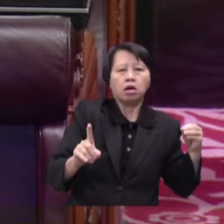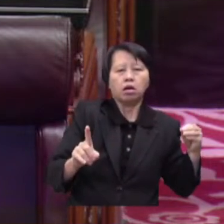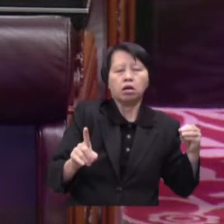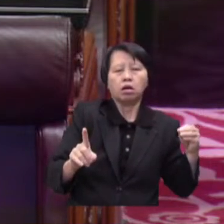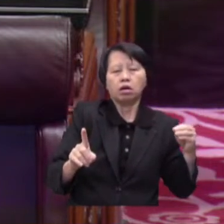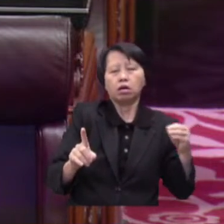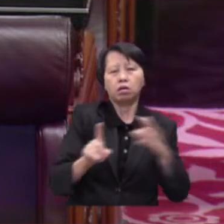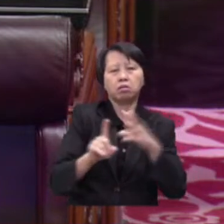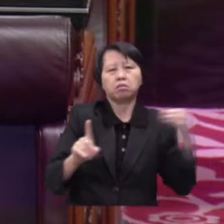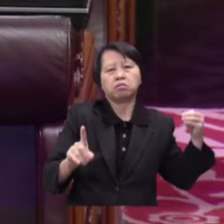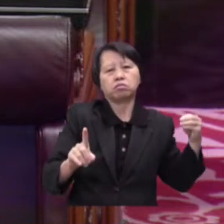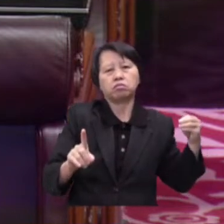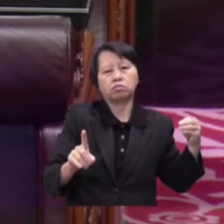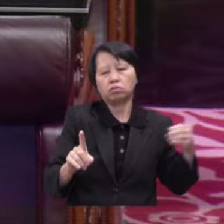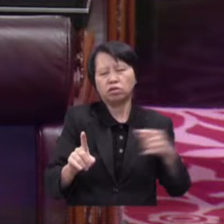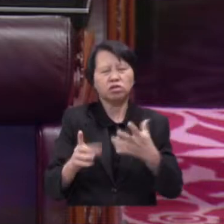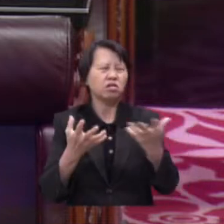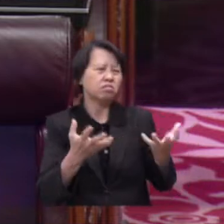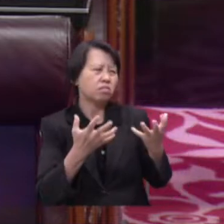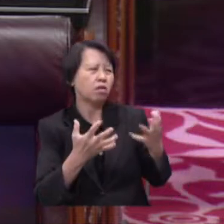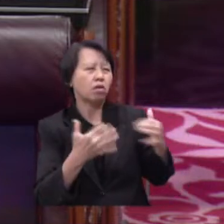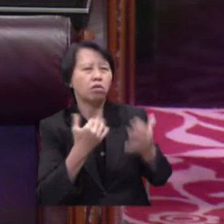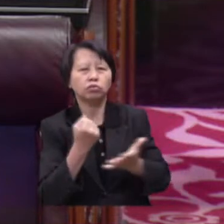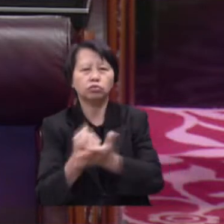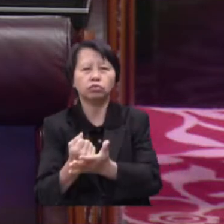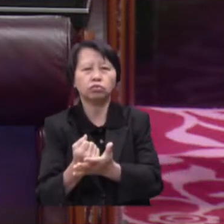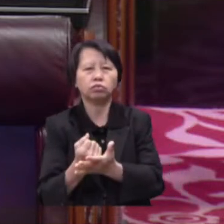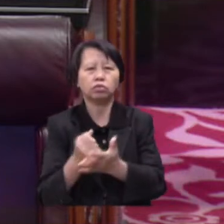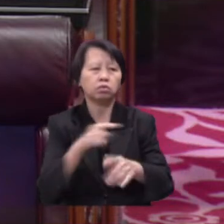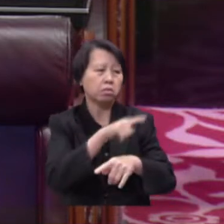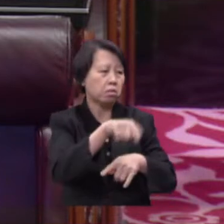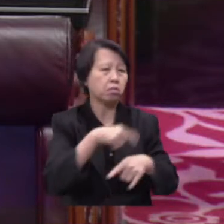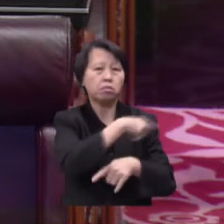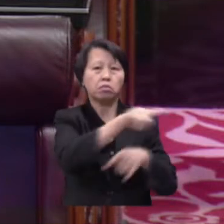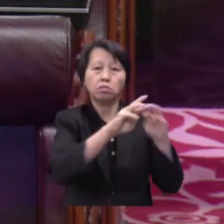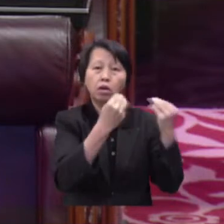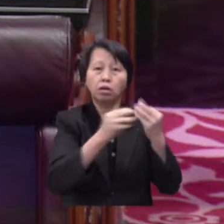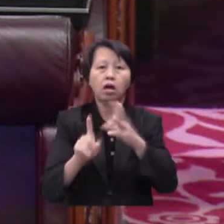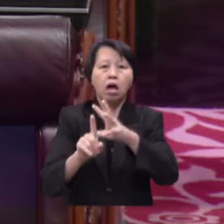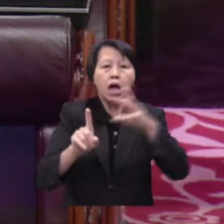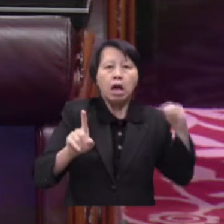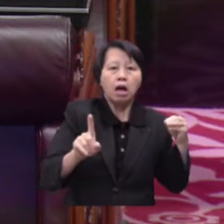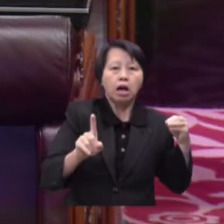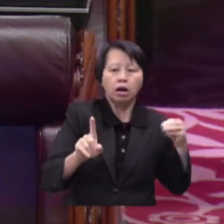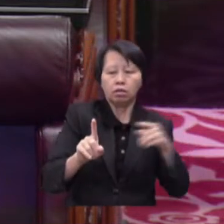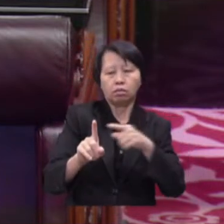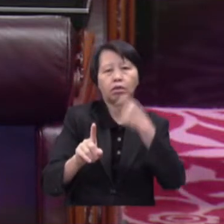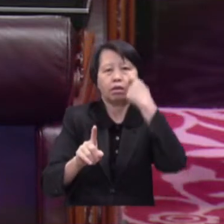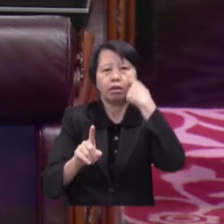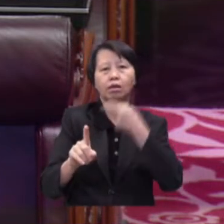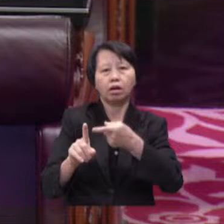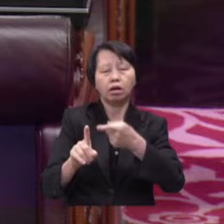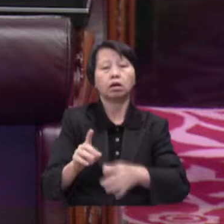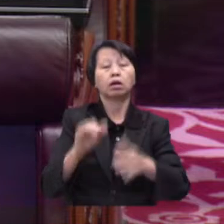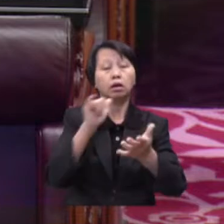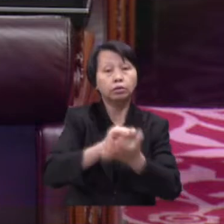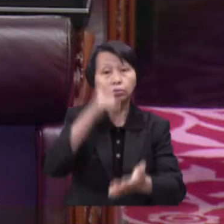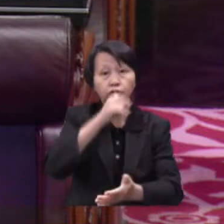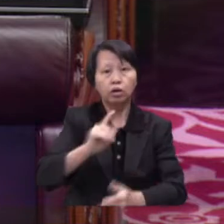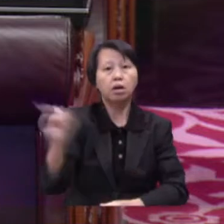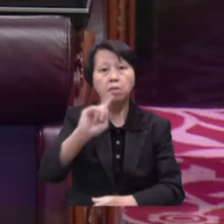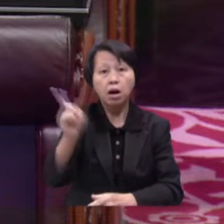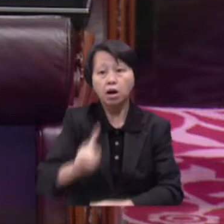yang memerlu perhatian dalam aspek perawatan dan bimbingan Oleh sebab itu mana-mana individu yang